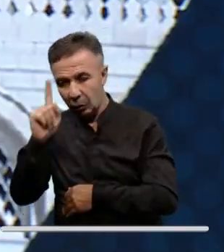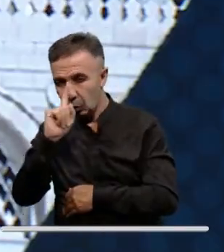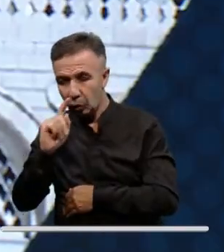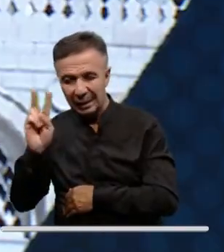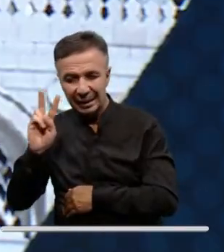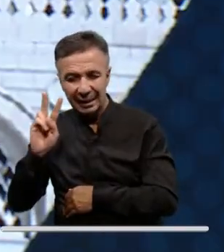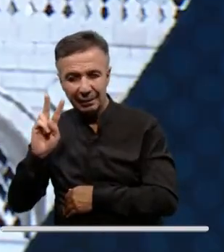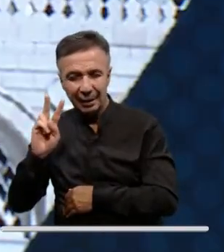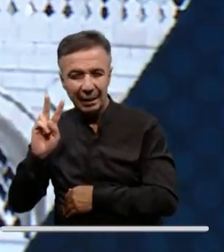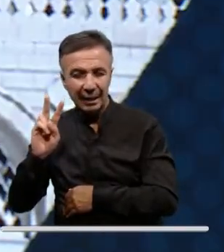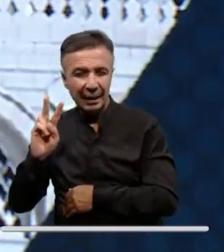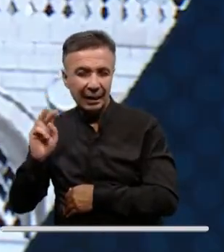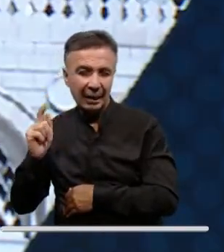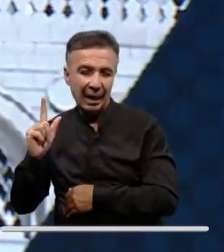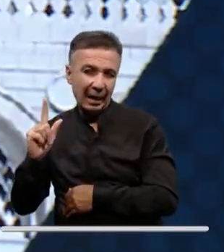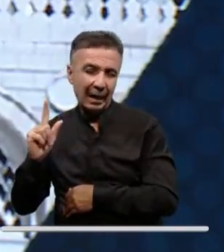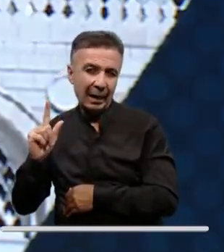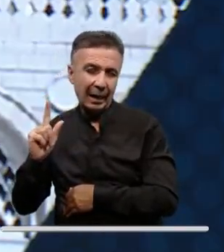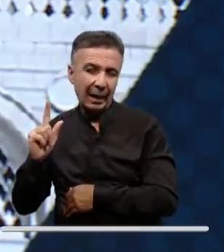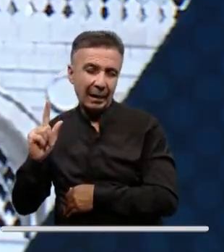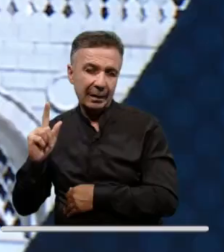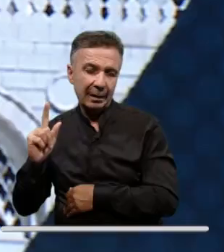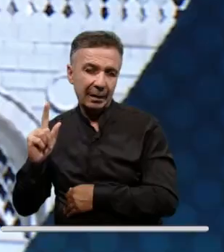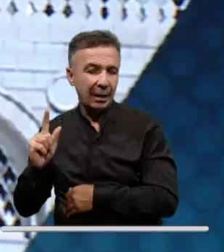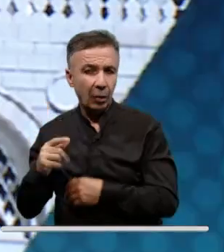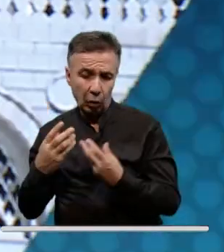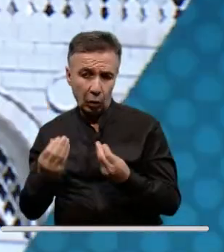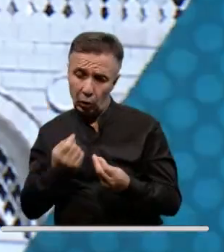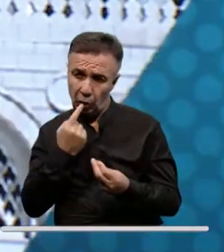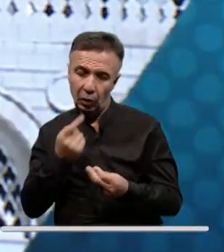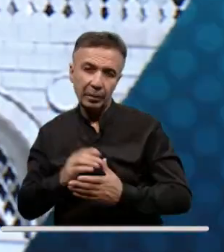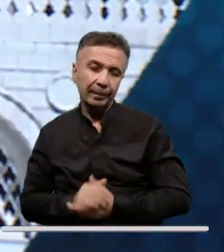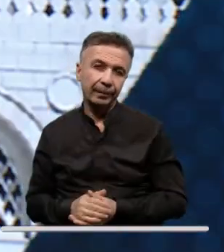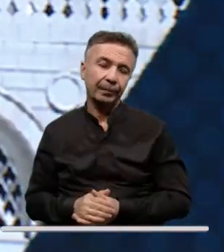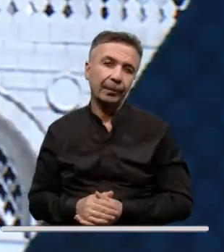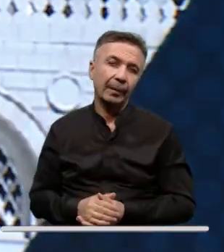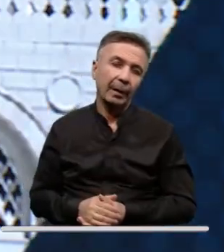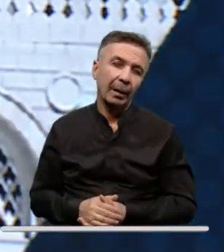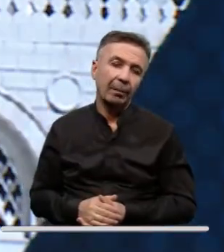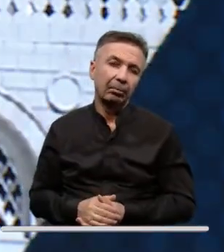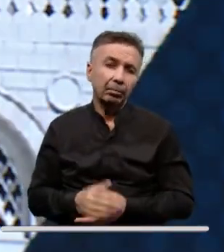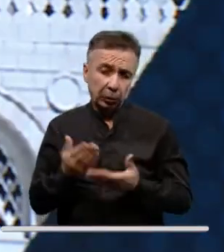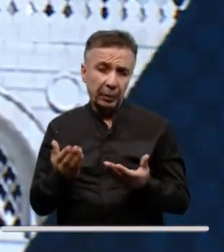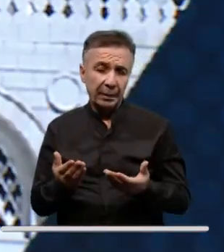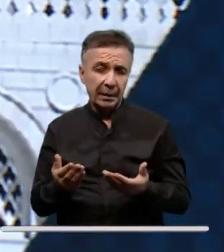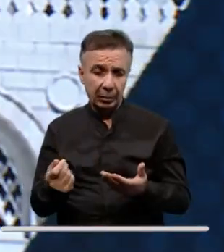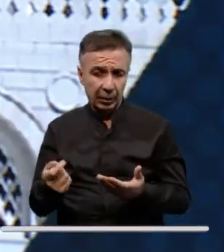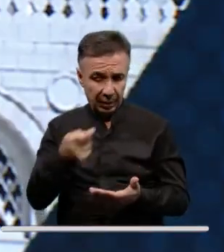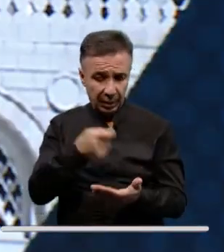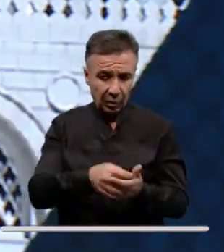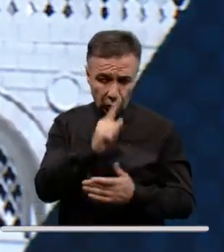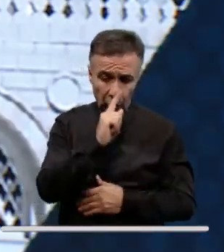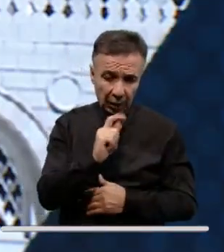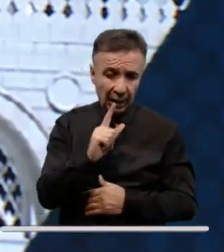Yani kredi kartını sokmadan eee 3 taksit 5 taksit Neyse E bu durumda Biz peşine alırsak 100 lira